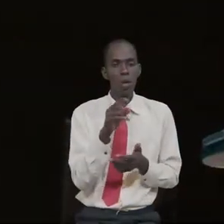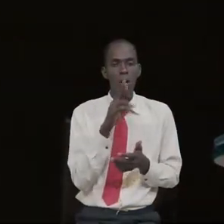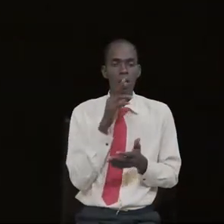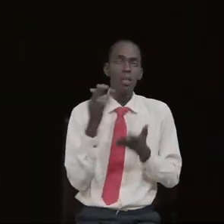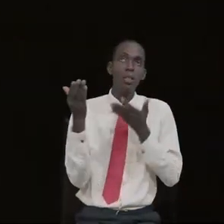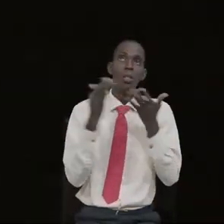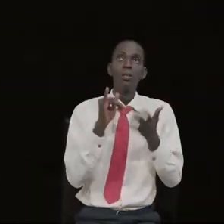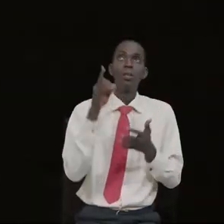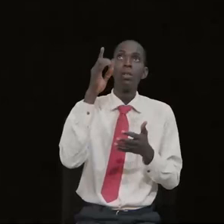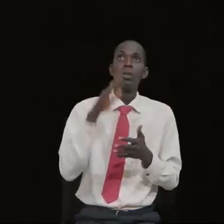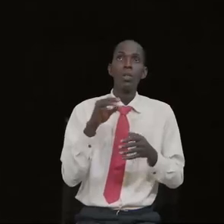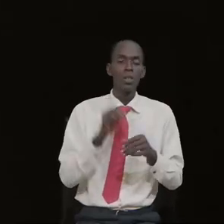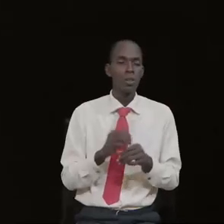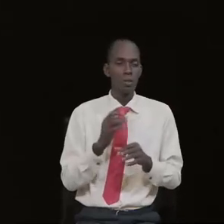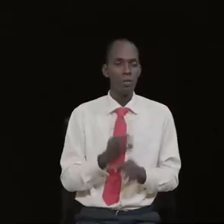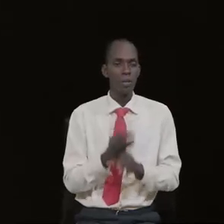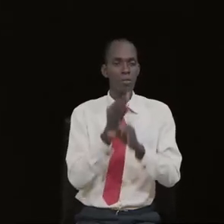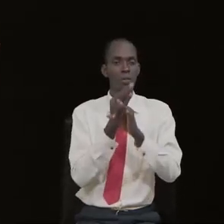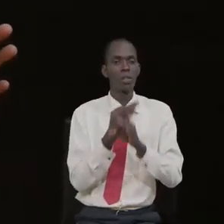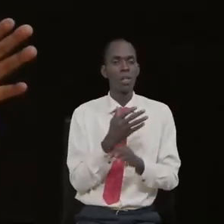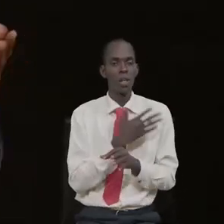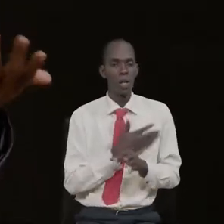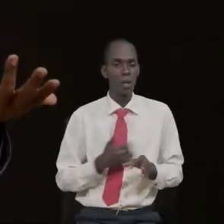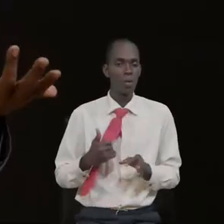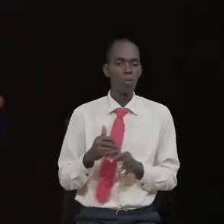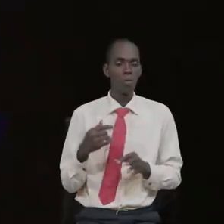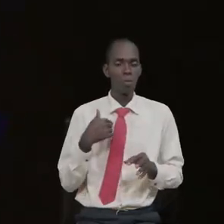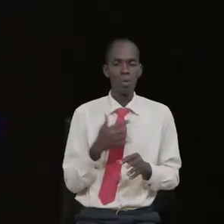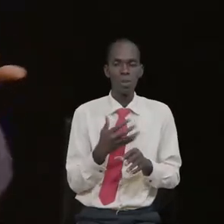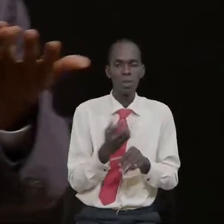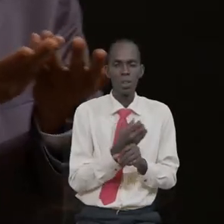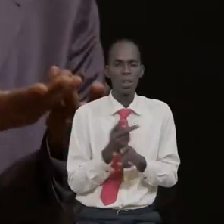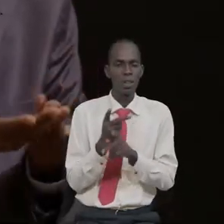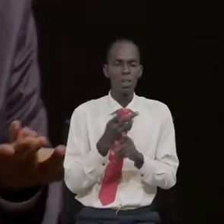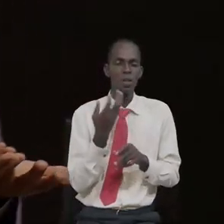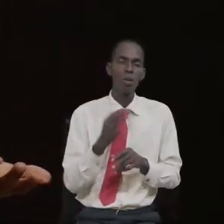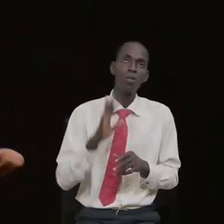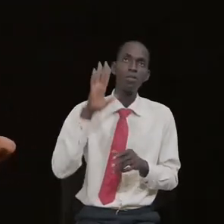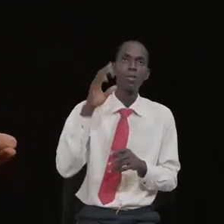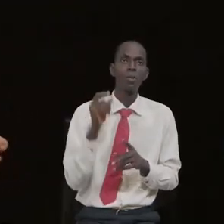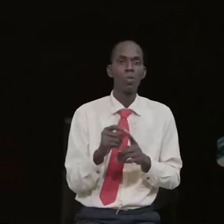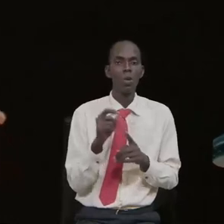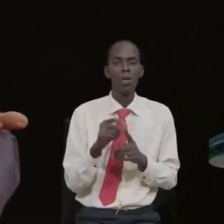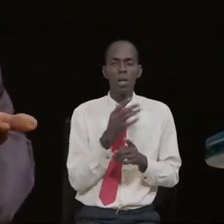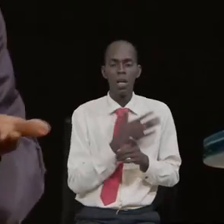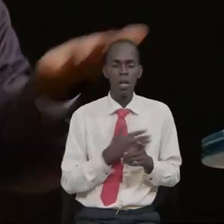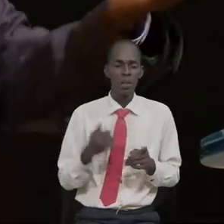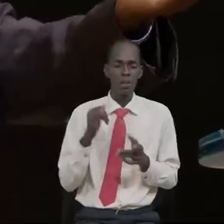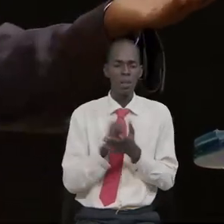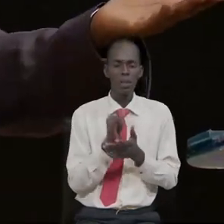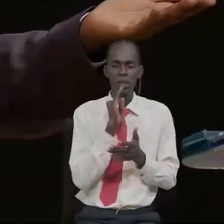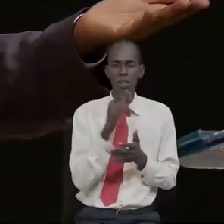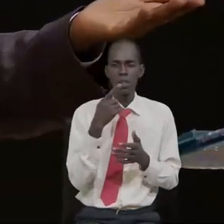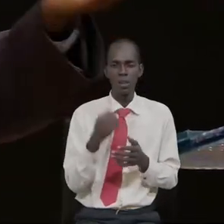tu sers Dieu avec fidélité et tu prends sa parole, tu y obéis avec fidélité. Alors c'est la